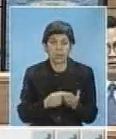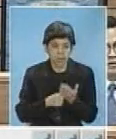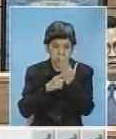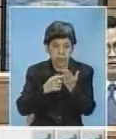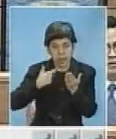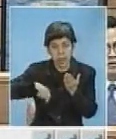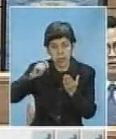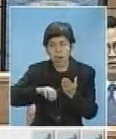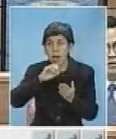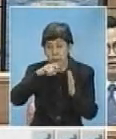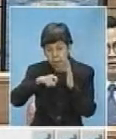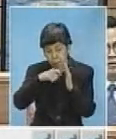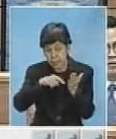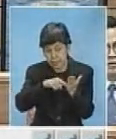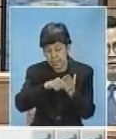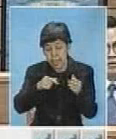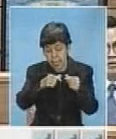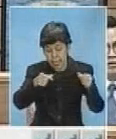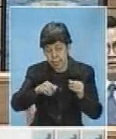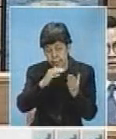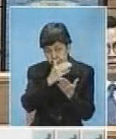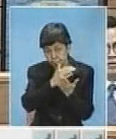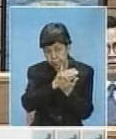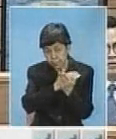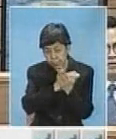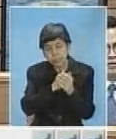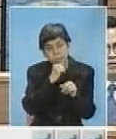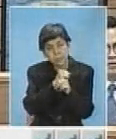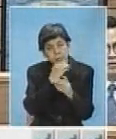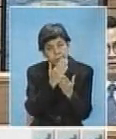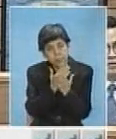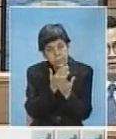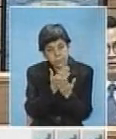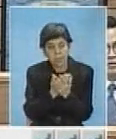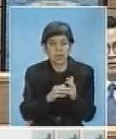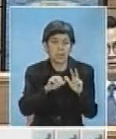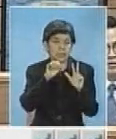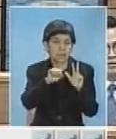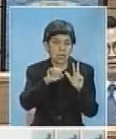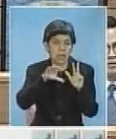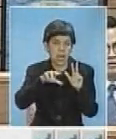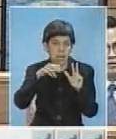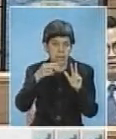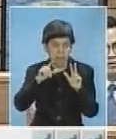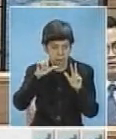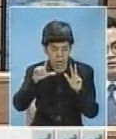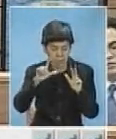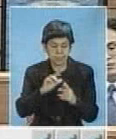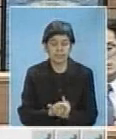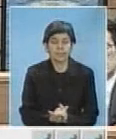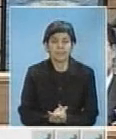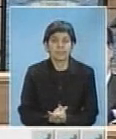างตุลาการโดยอ้างว่านี่คือเอกสารระบุรายละเอียดการใช้เงิน 350,000 ล้านบาทของรัฐบา